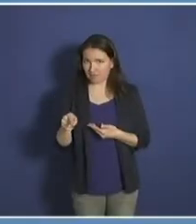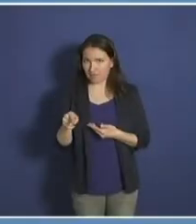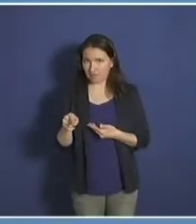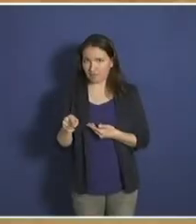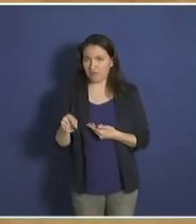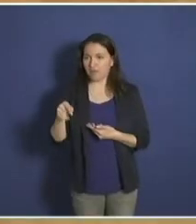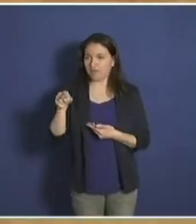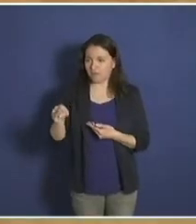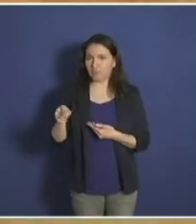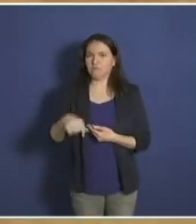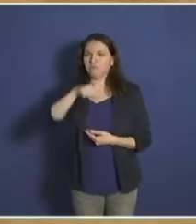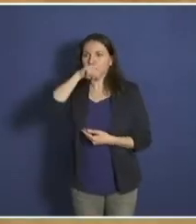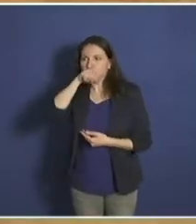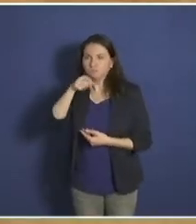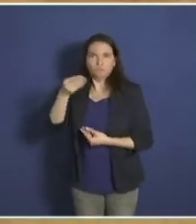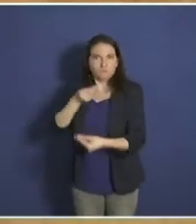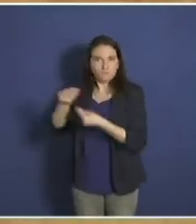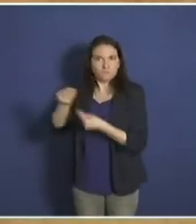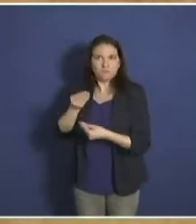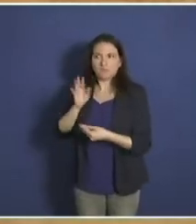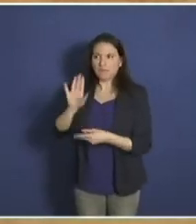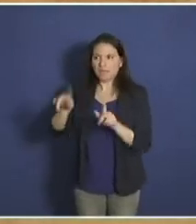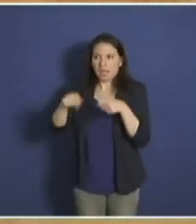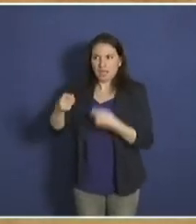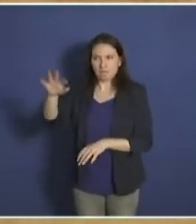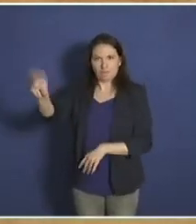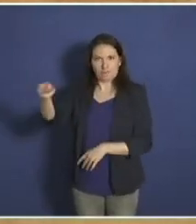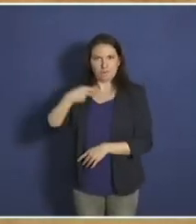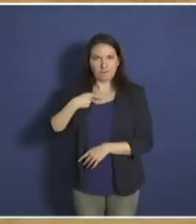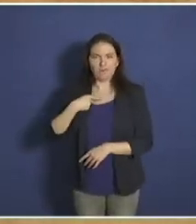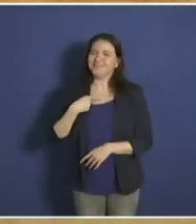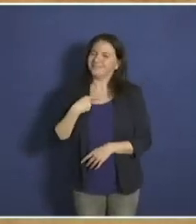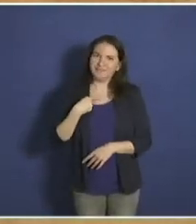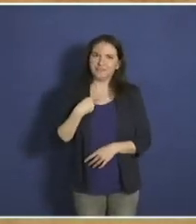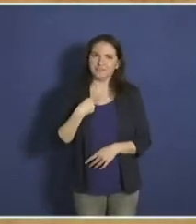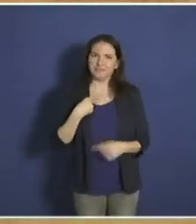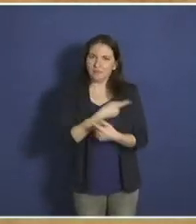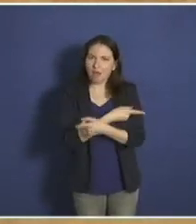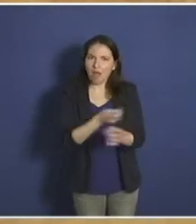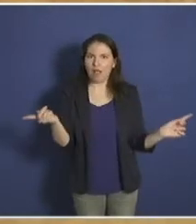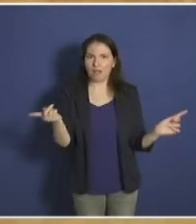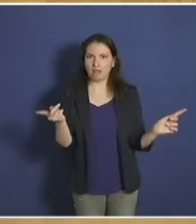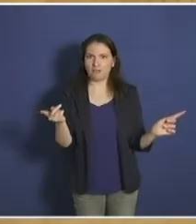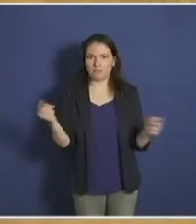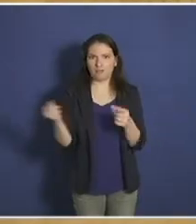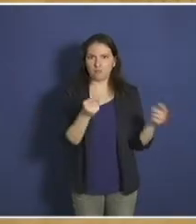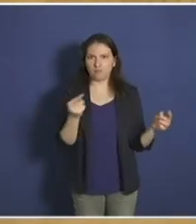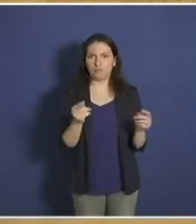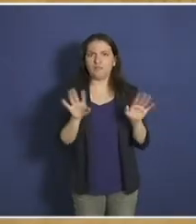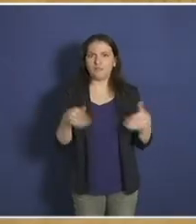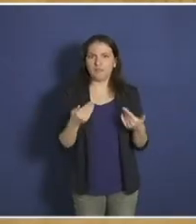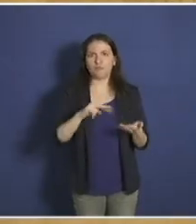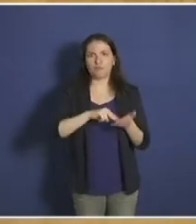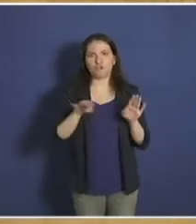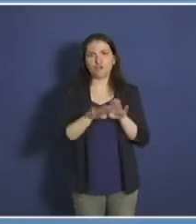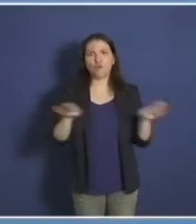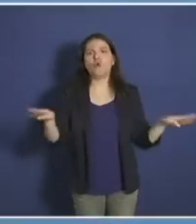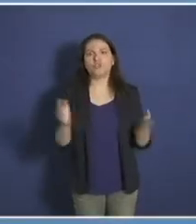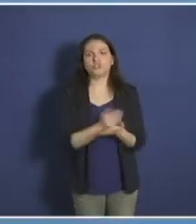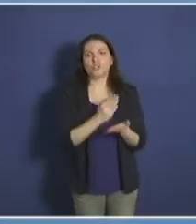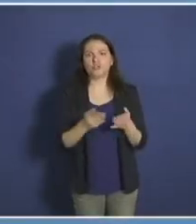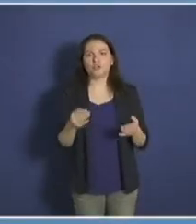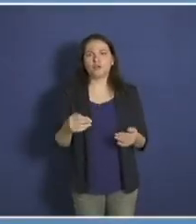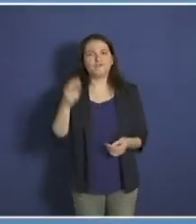ich spreche oder mit deren Ergebnissen ich mich befasse. Aber es gibt in dem Ganzen auch politische Grundentscheidungen. Die haben mit Wissenschaft nichts zu